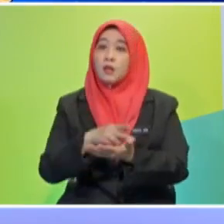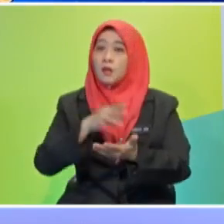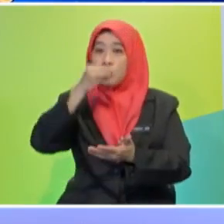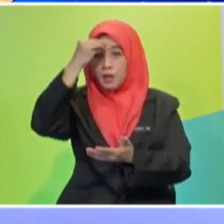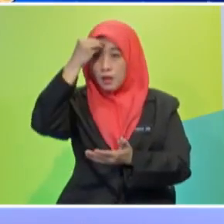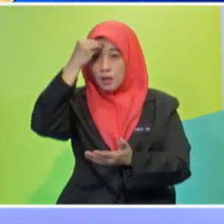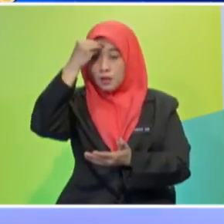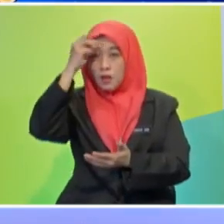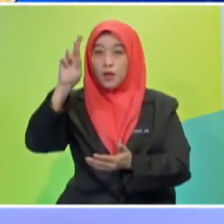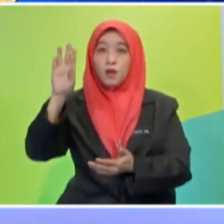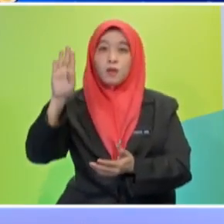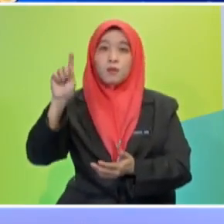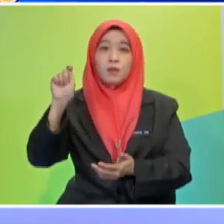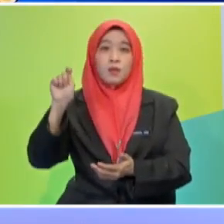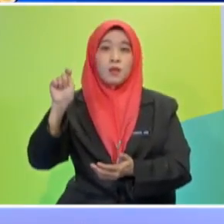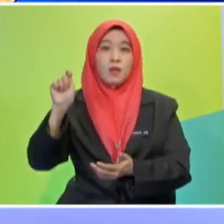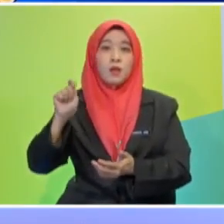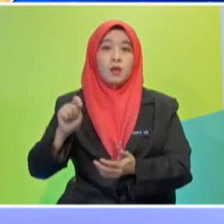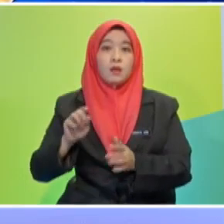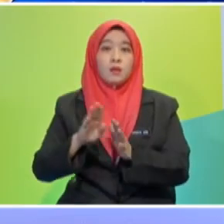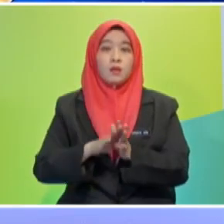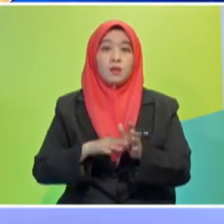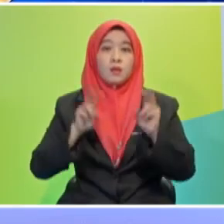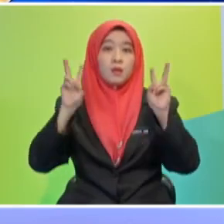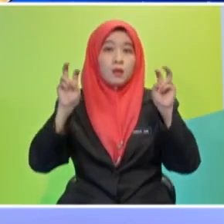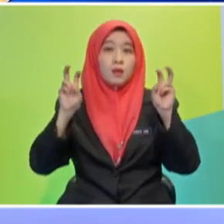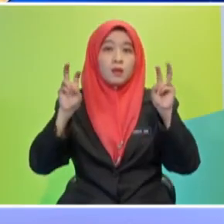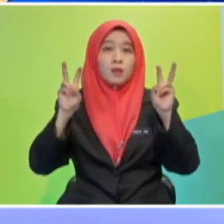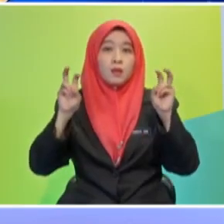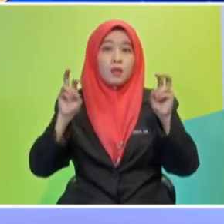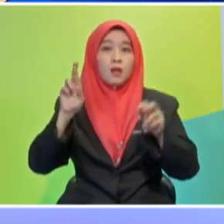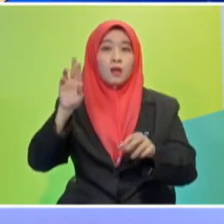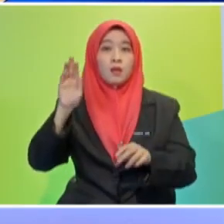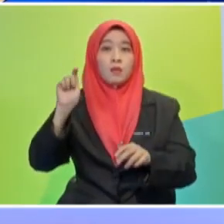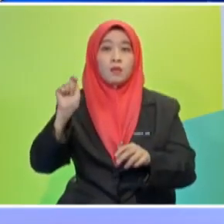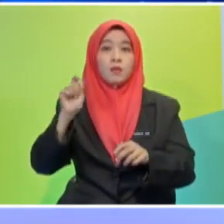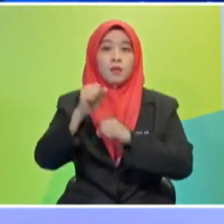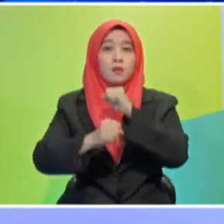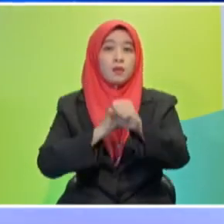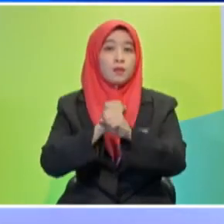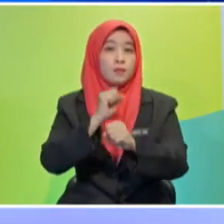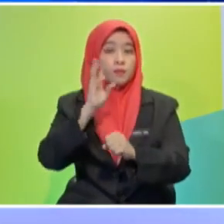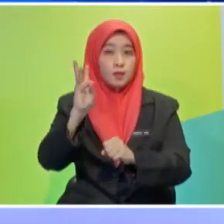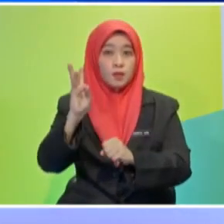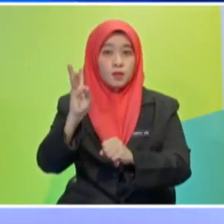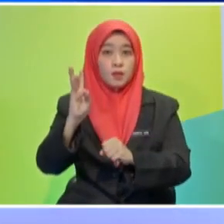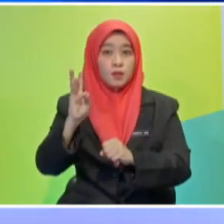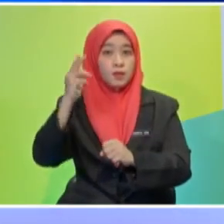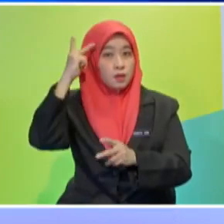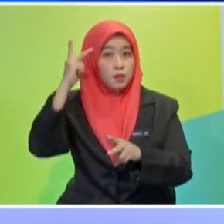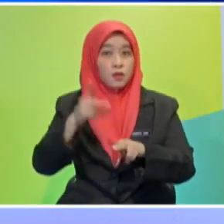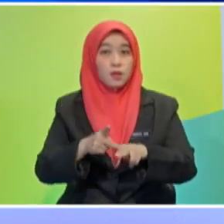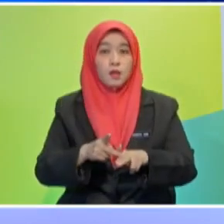mata pelajaran yang cukup menarik iaitu berkaitan dengan reka bentuk dan teknologi tahun 6 iaitu berkenaan dengan kenali elemen